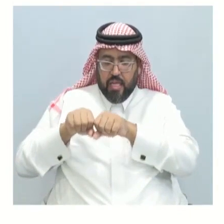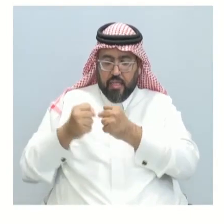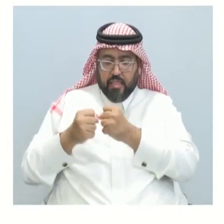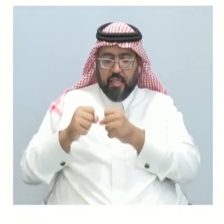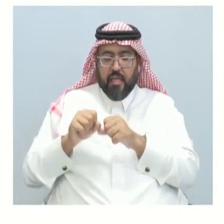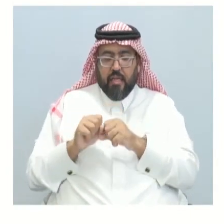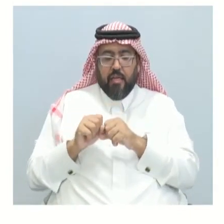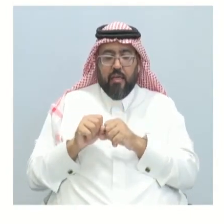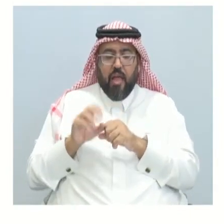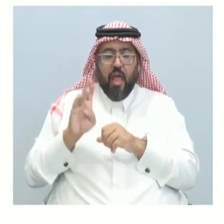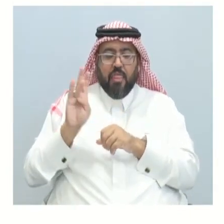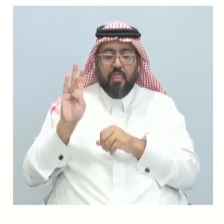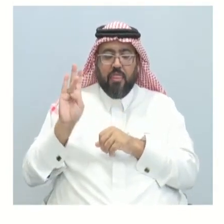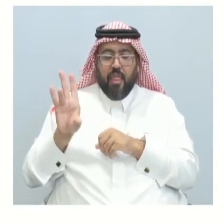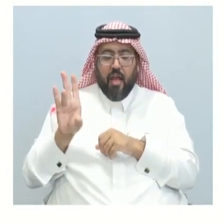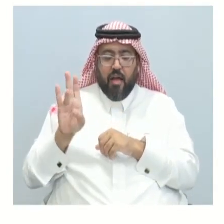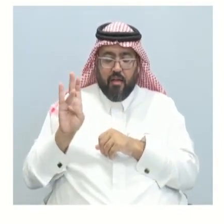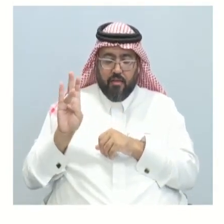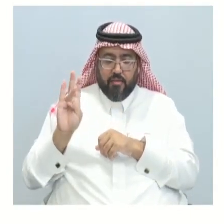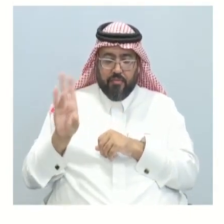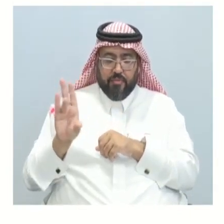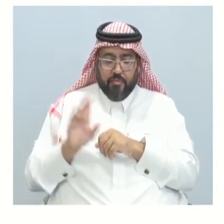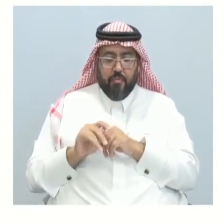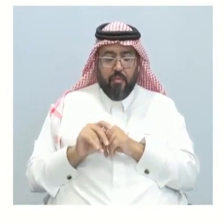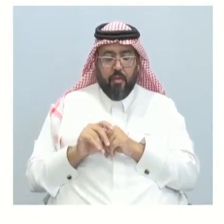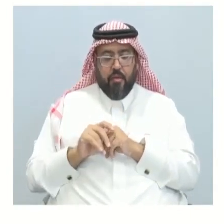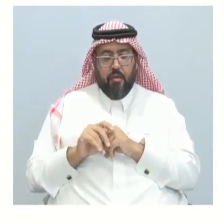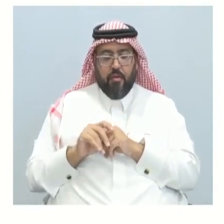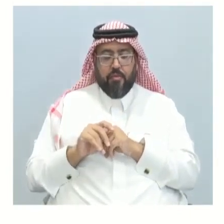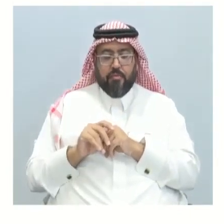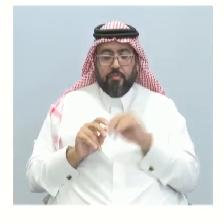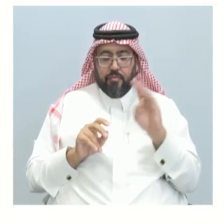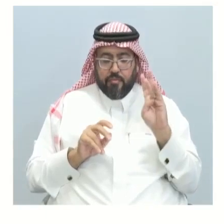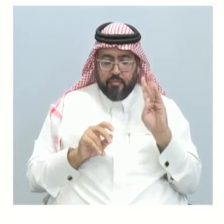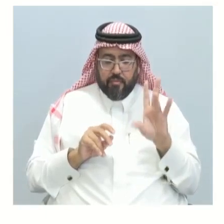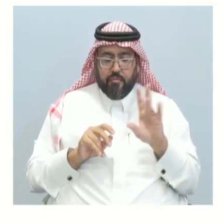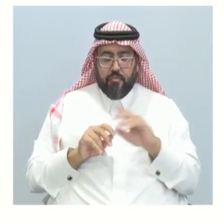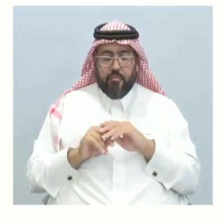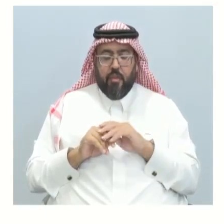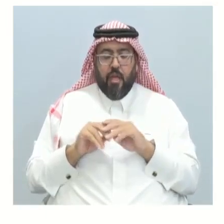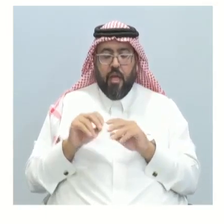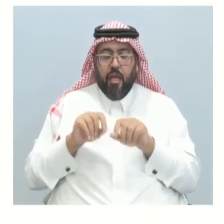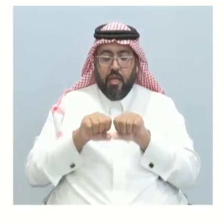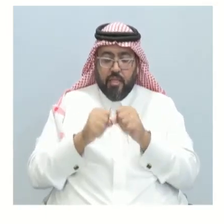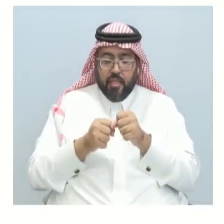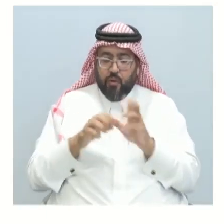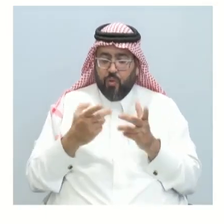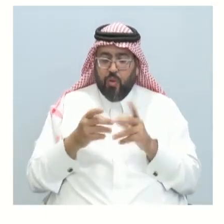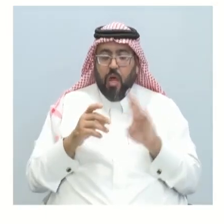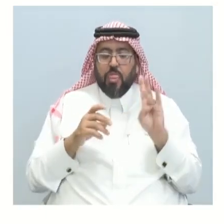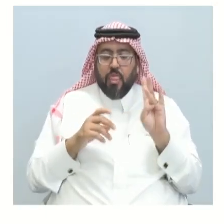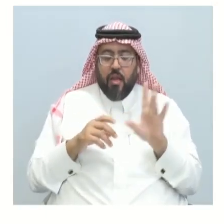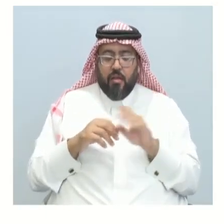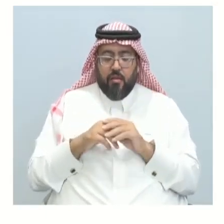الروايات بالطلاق كما قال النبي صلى وسلم وكسرها طلاقها وكسرها طلاقها فاذا هذه بعض من